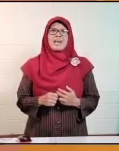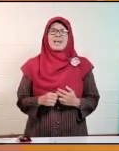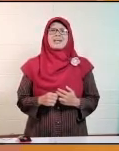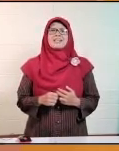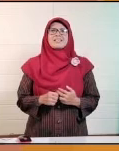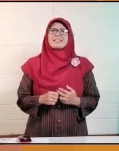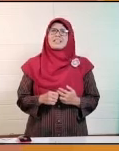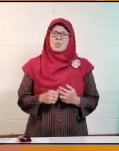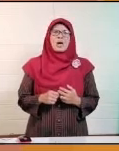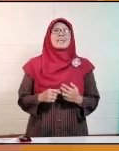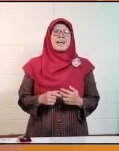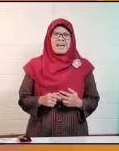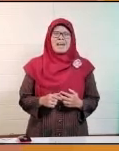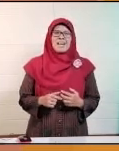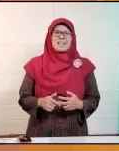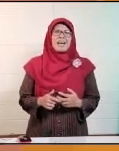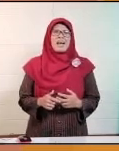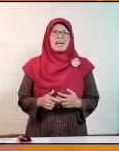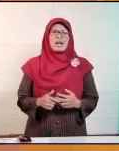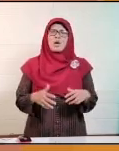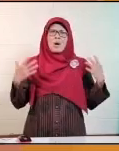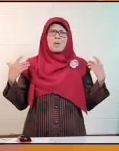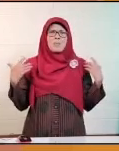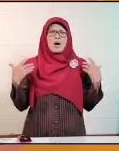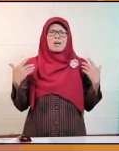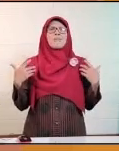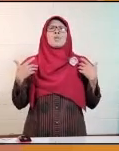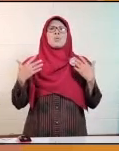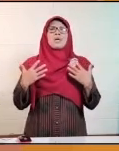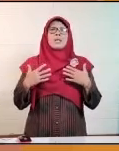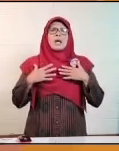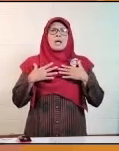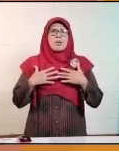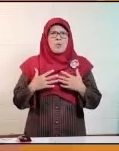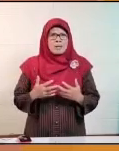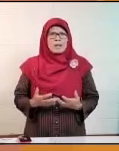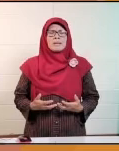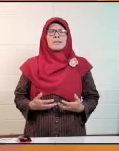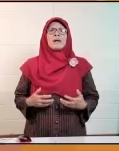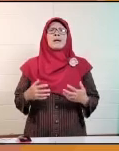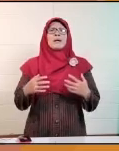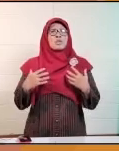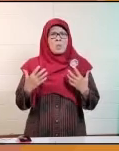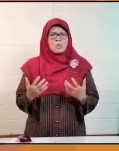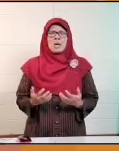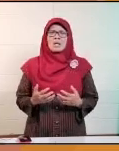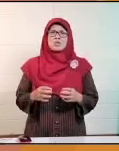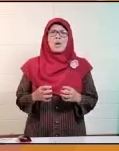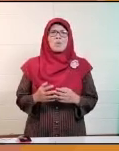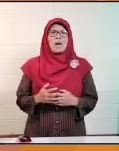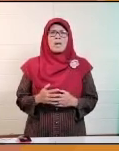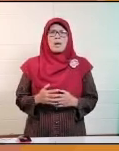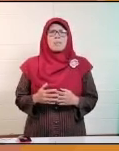Nah itu antara antara lain kalau yang perempuan mungkin buah dadanya atau